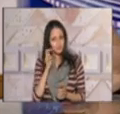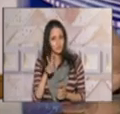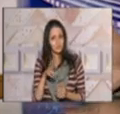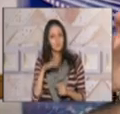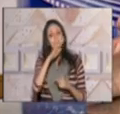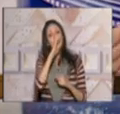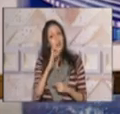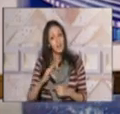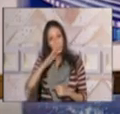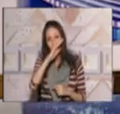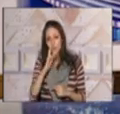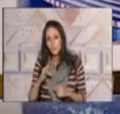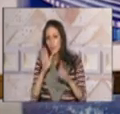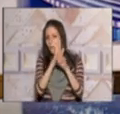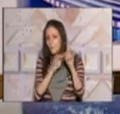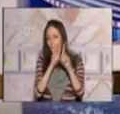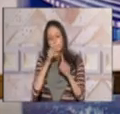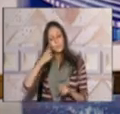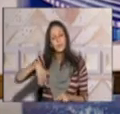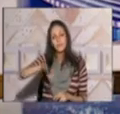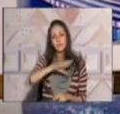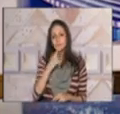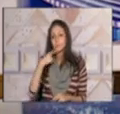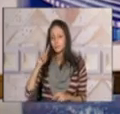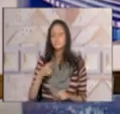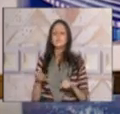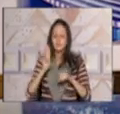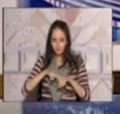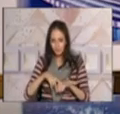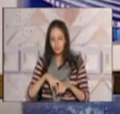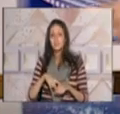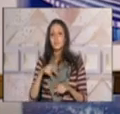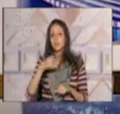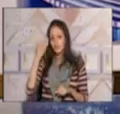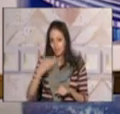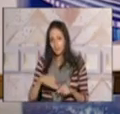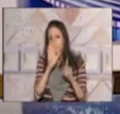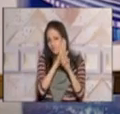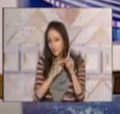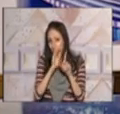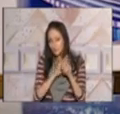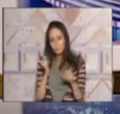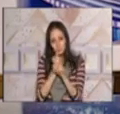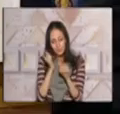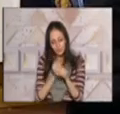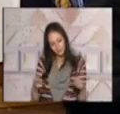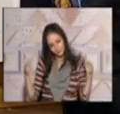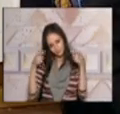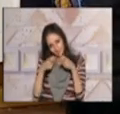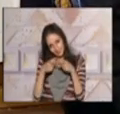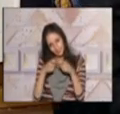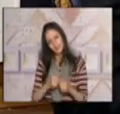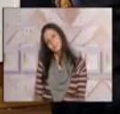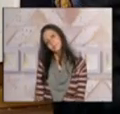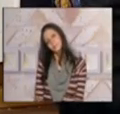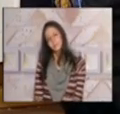عظيم جدا، ولكن مهم ان احنا نهتم بالعمل الجماعي وبفرق العمل، فدي كانت فئه اضافيه. تمام، هايل. طب انا عندي سؤال، عشان